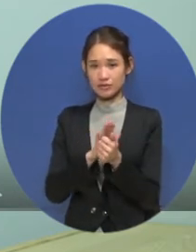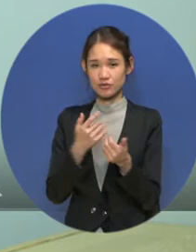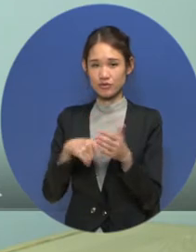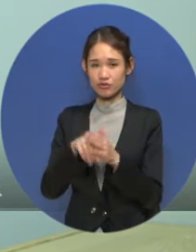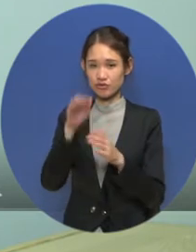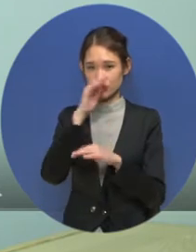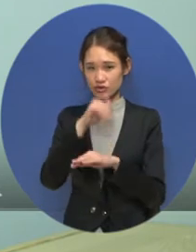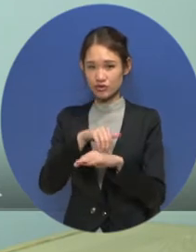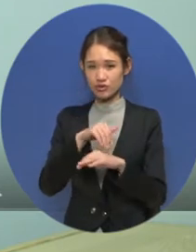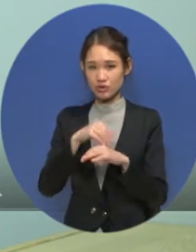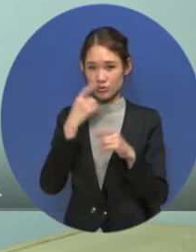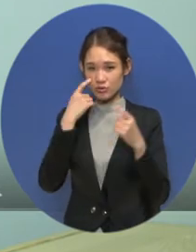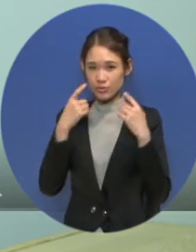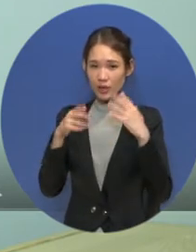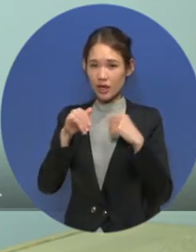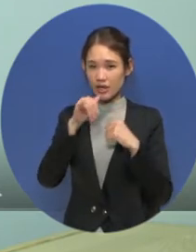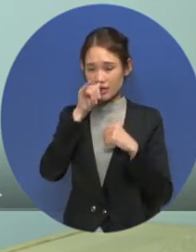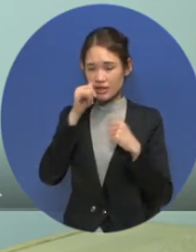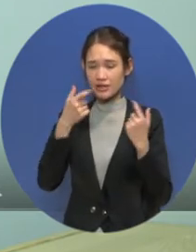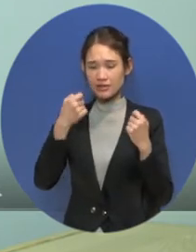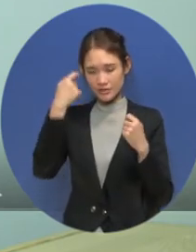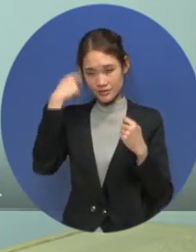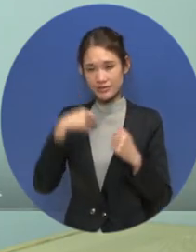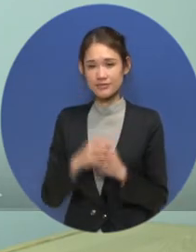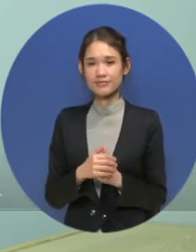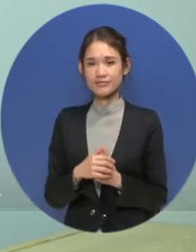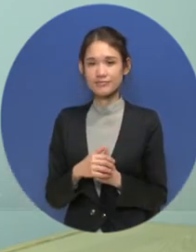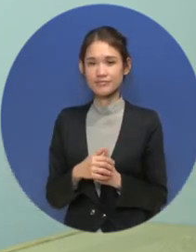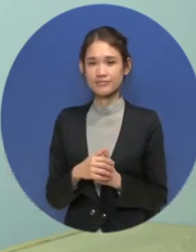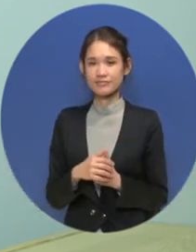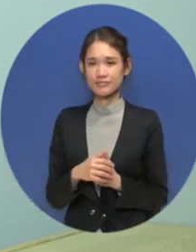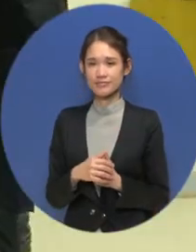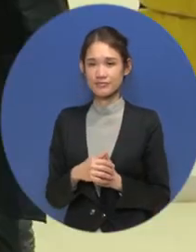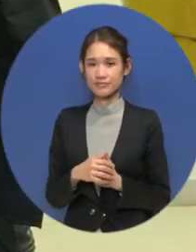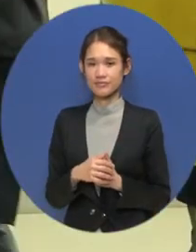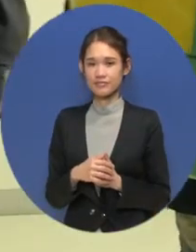자립을 위한 훈련이 분명히 되고 있다고 느낍니다. 저는.